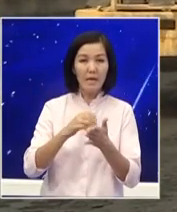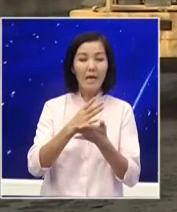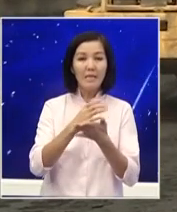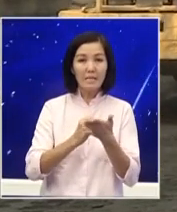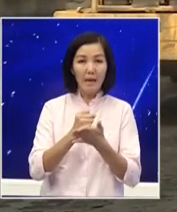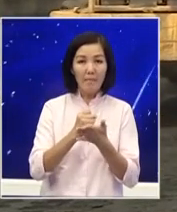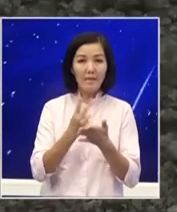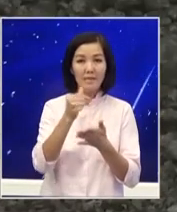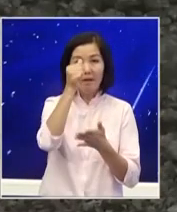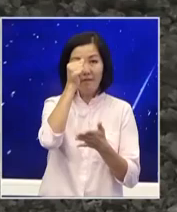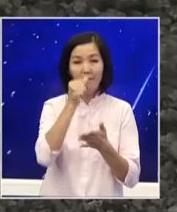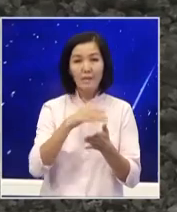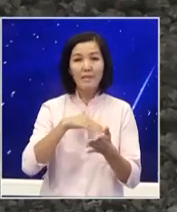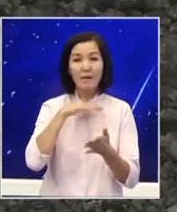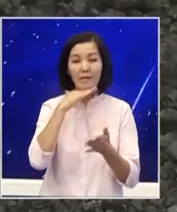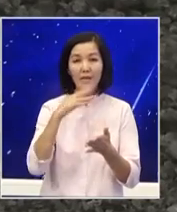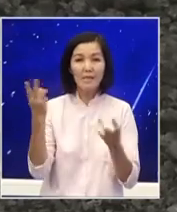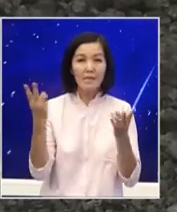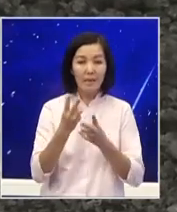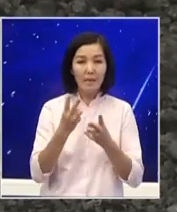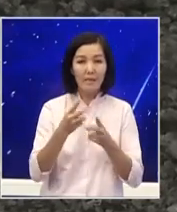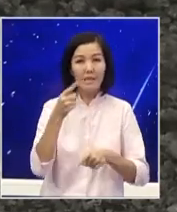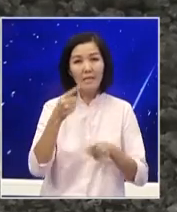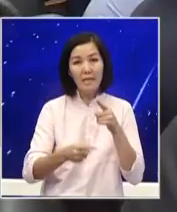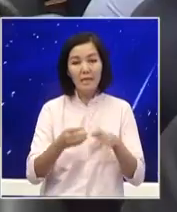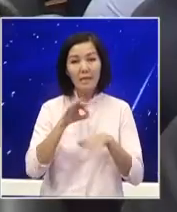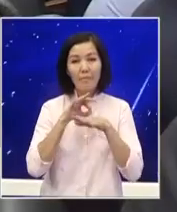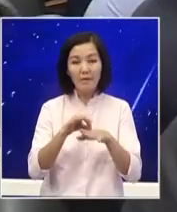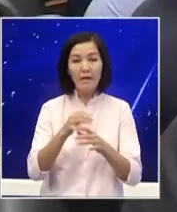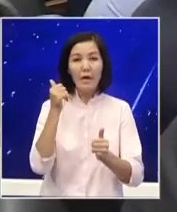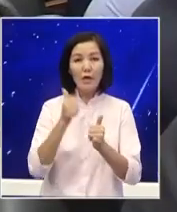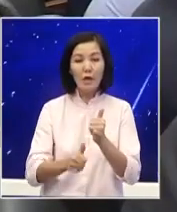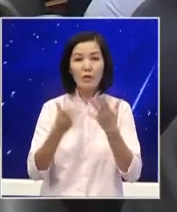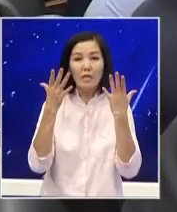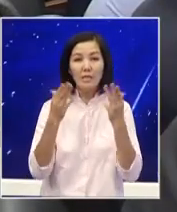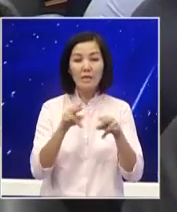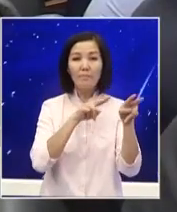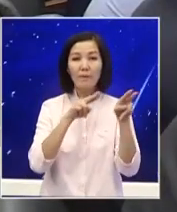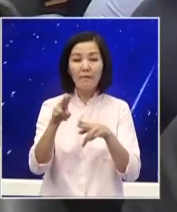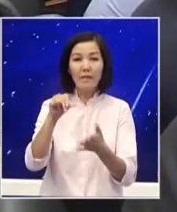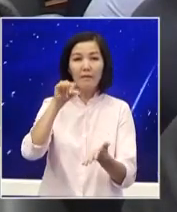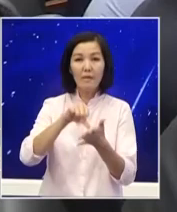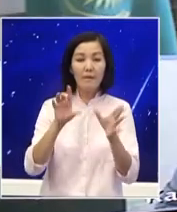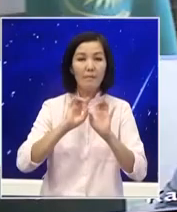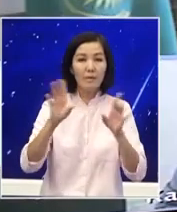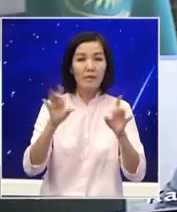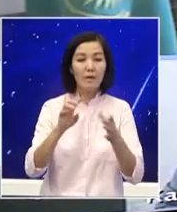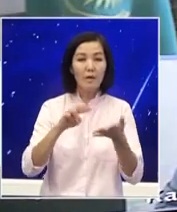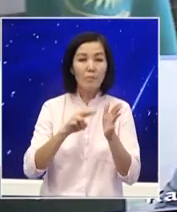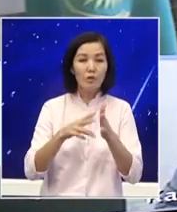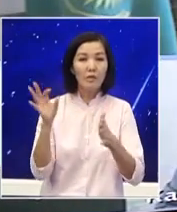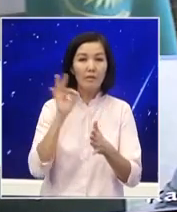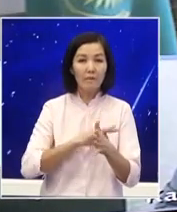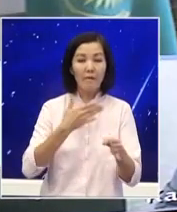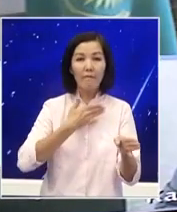месяца уже сформирован и все необходимые тендеры проведены ежедневно поручил аким области докладывать об освоении бюджетных средств